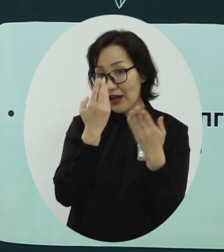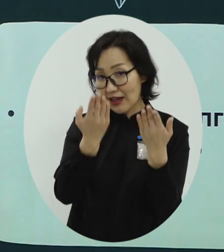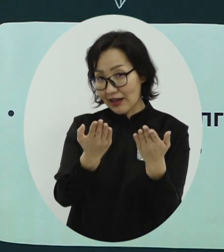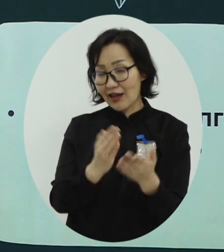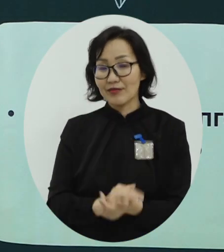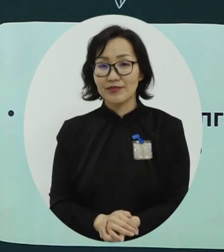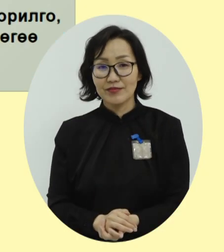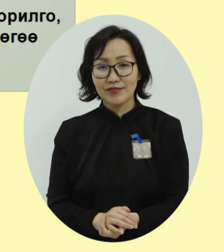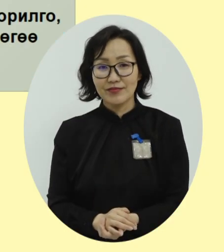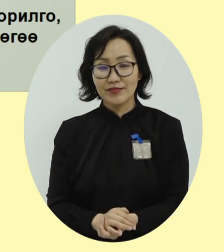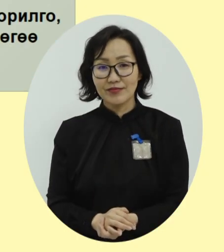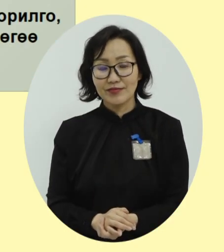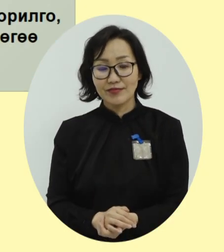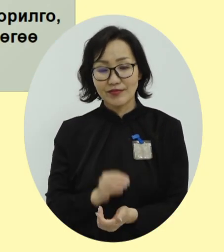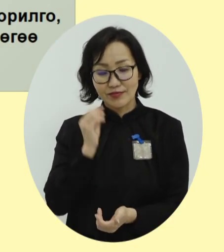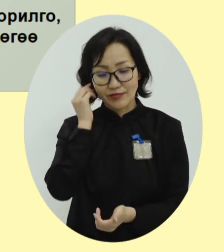гараарай.